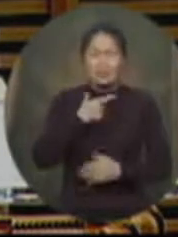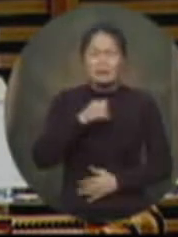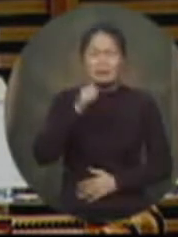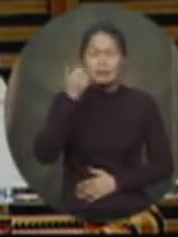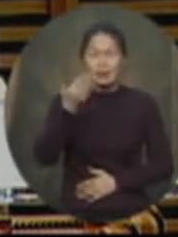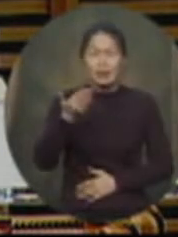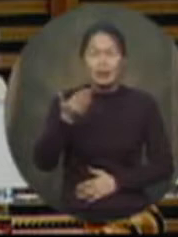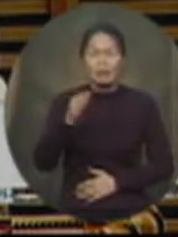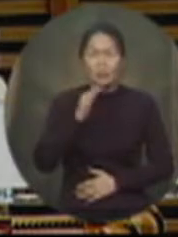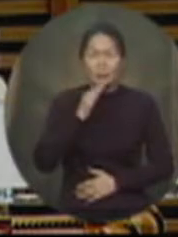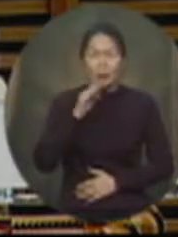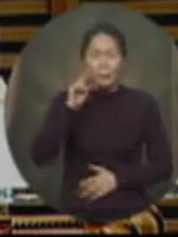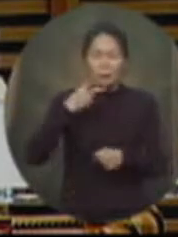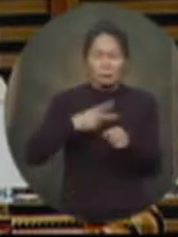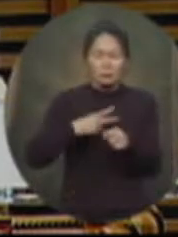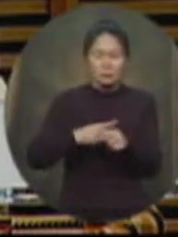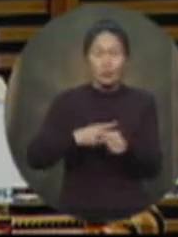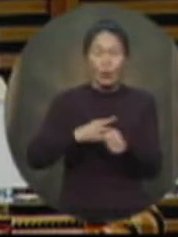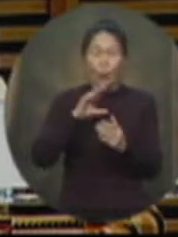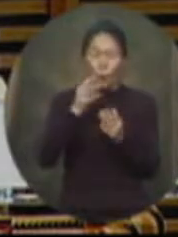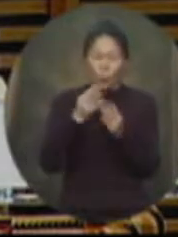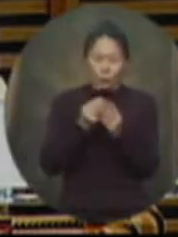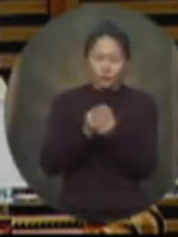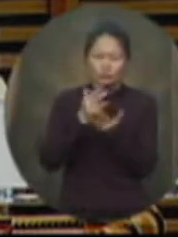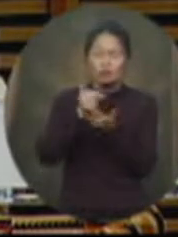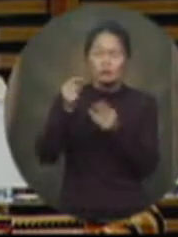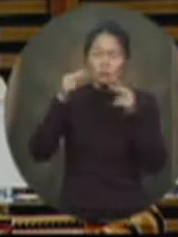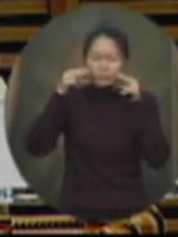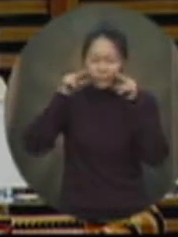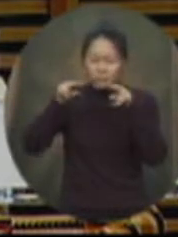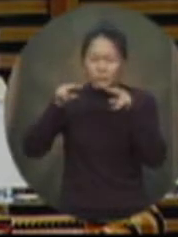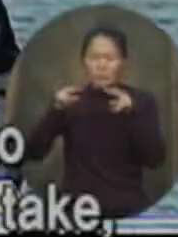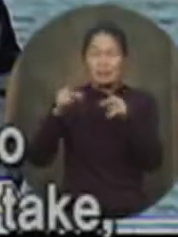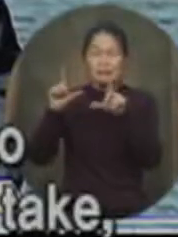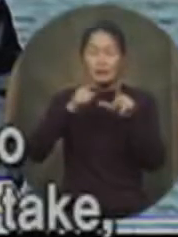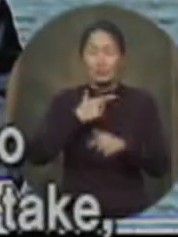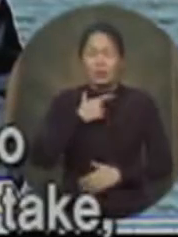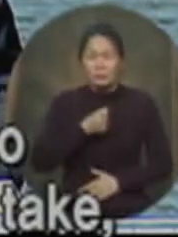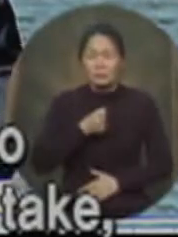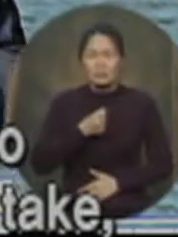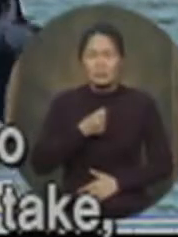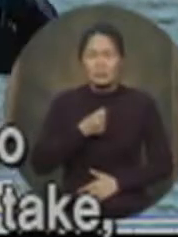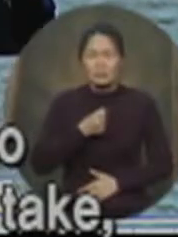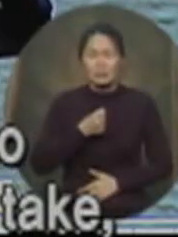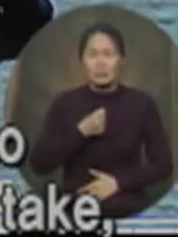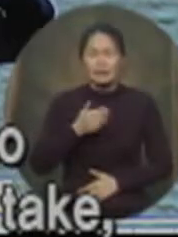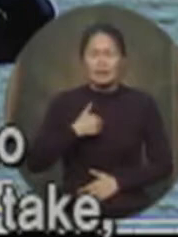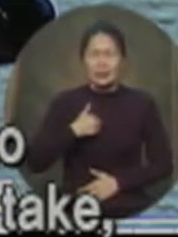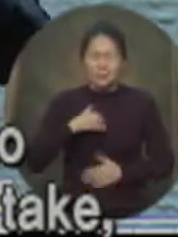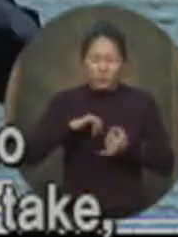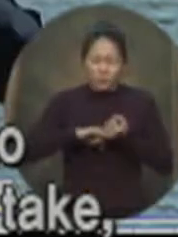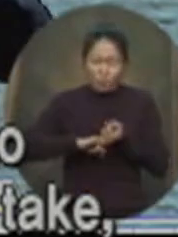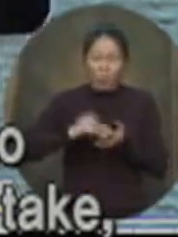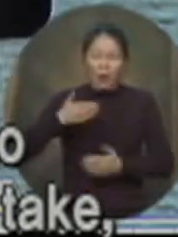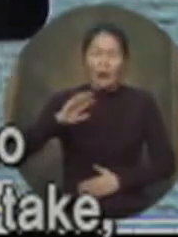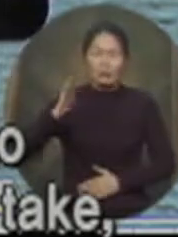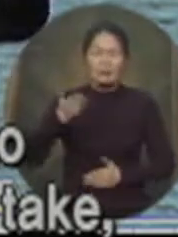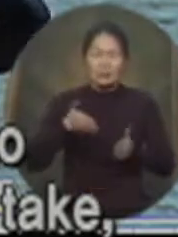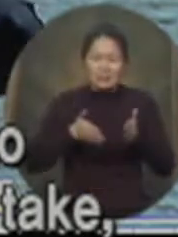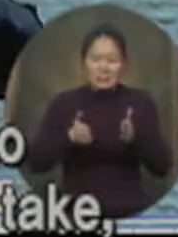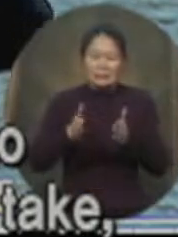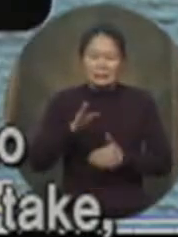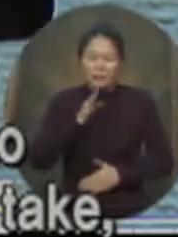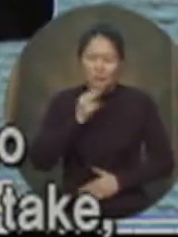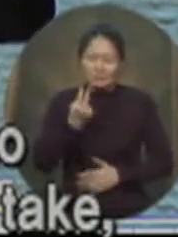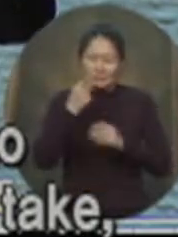저도 주님을 온전히 주목하며 그렇게 살기 원합니다 제가 꼭 가야 되는 게 진짜 살길